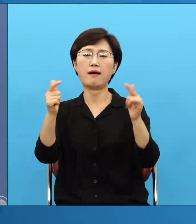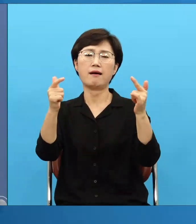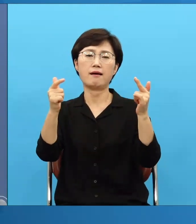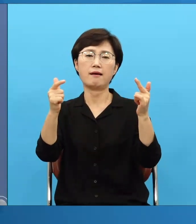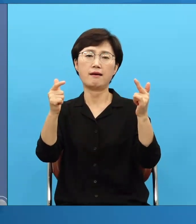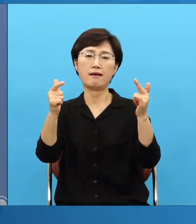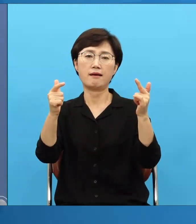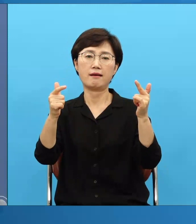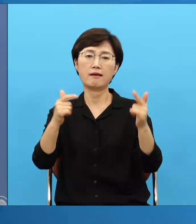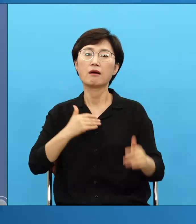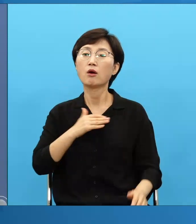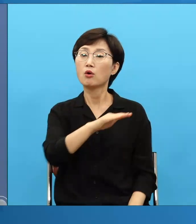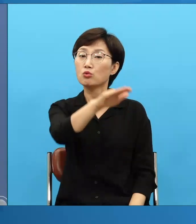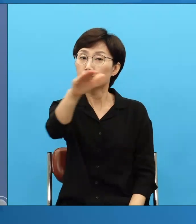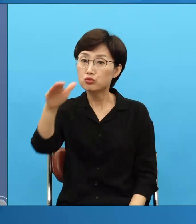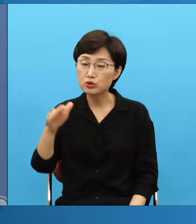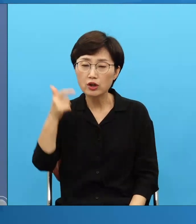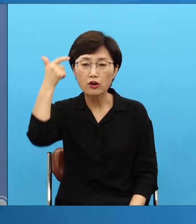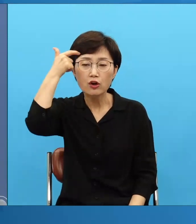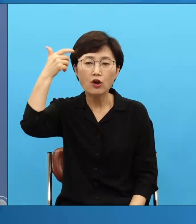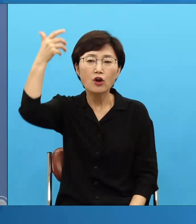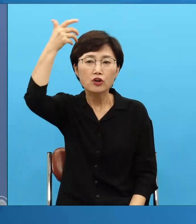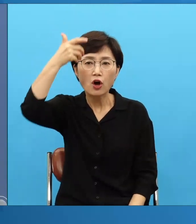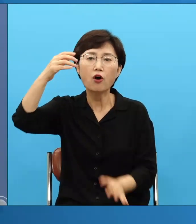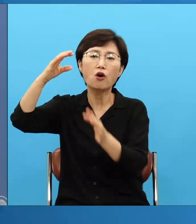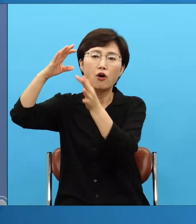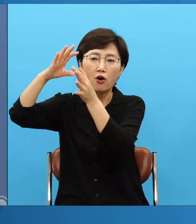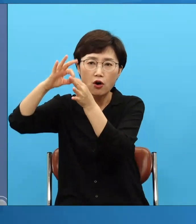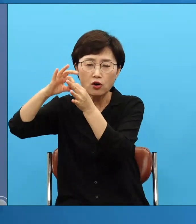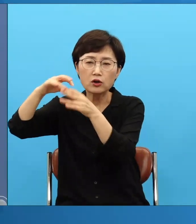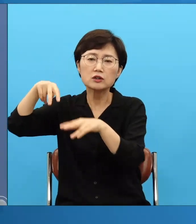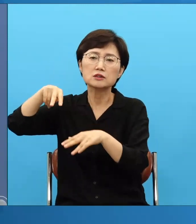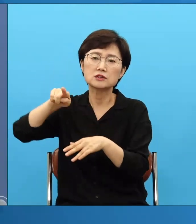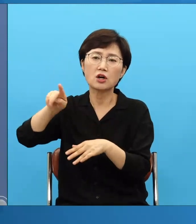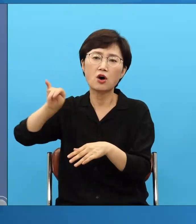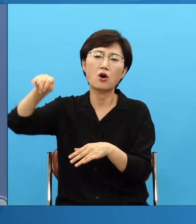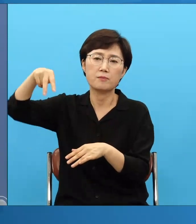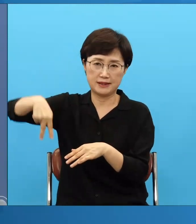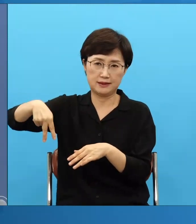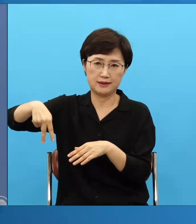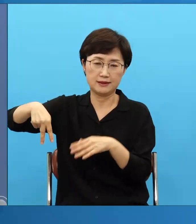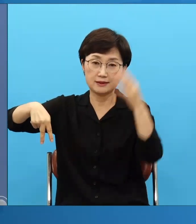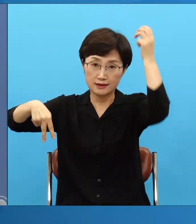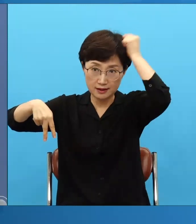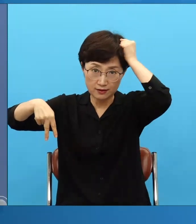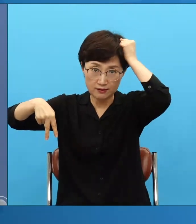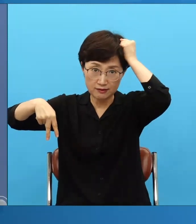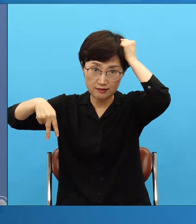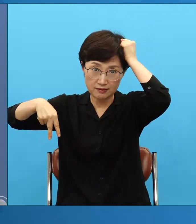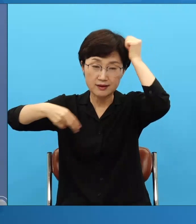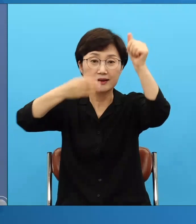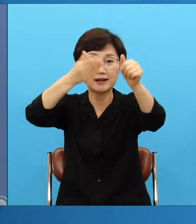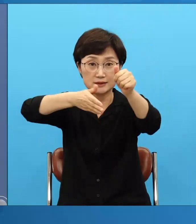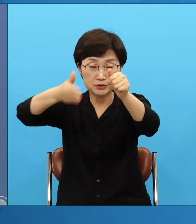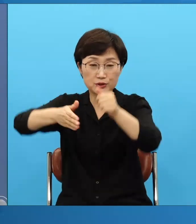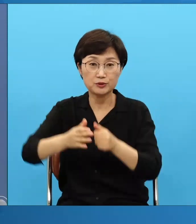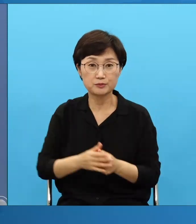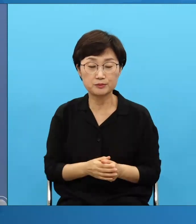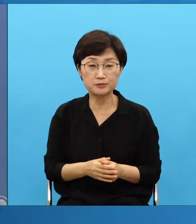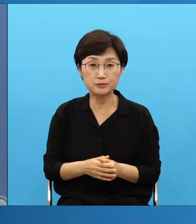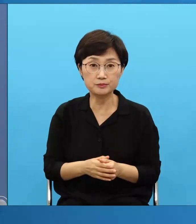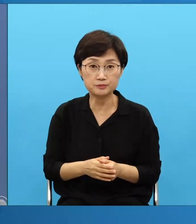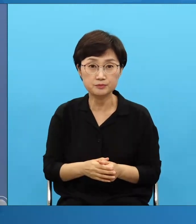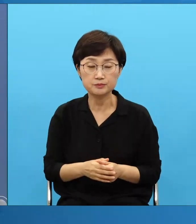to do. 우리는 영적 서밋입니다. We are the spiritual summit. 그걸 여러분이 꼭 붙잡아야 됩니다. And this is something that we must hold on